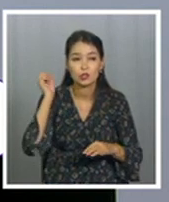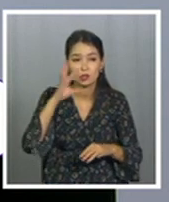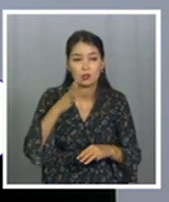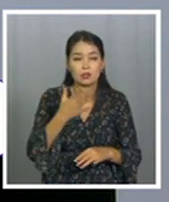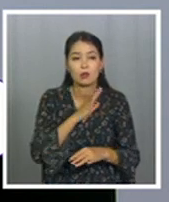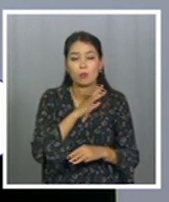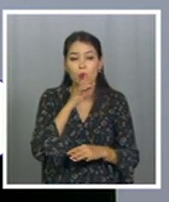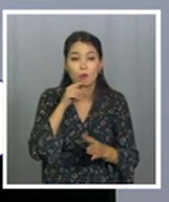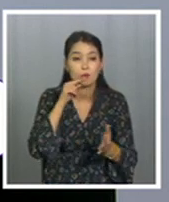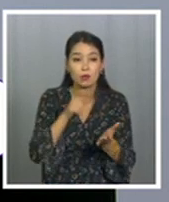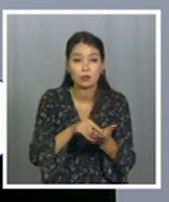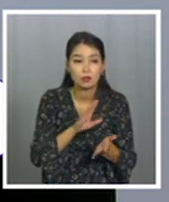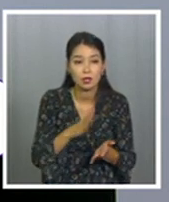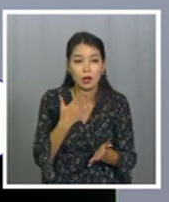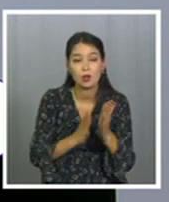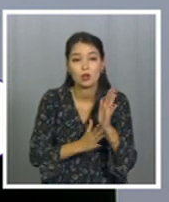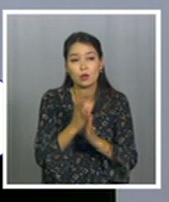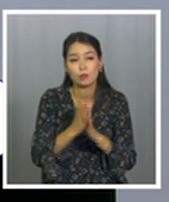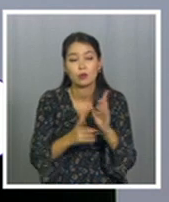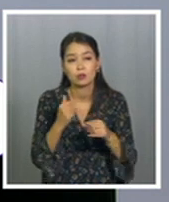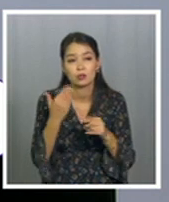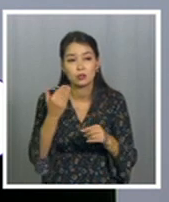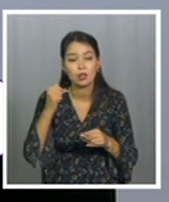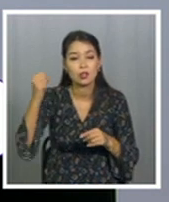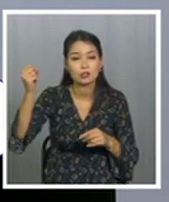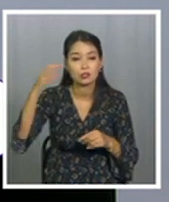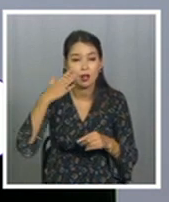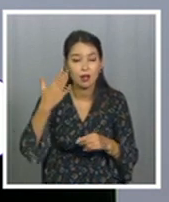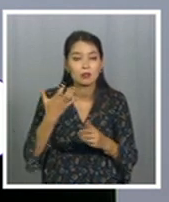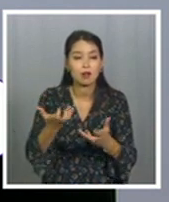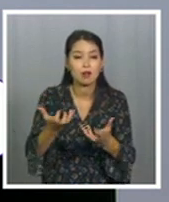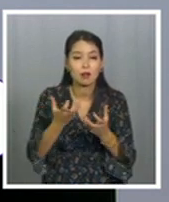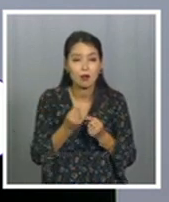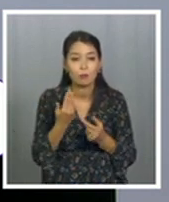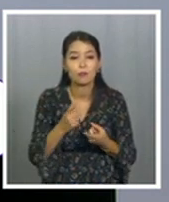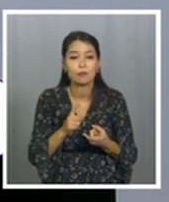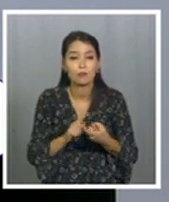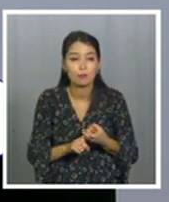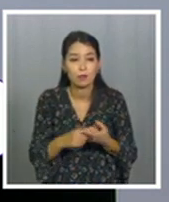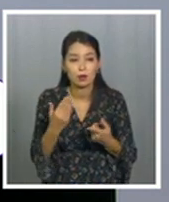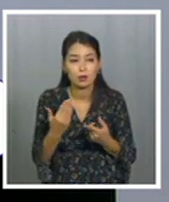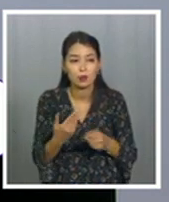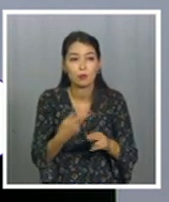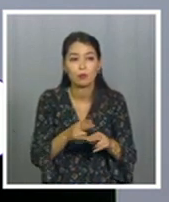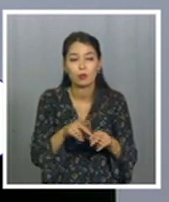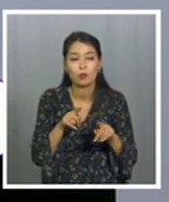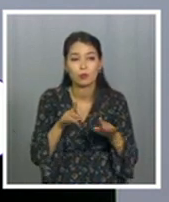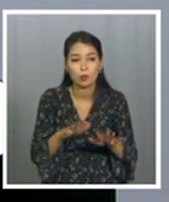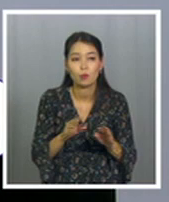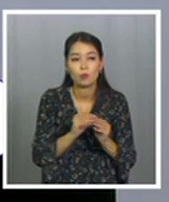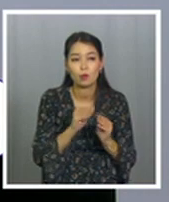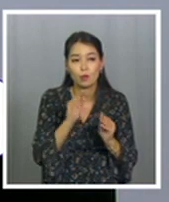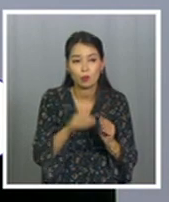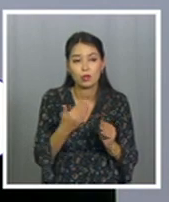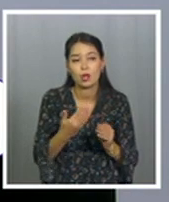емес, өсімдікті жарықты қабылдау қарқындылығына байланысты айтылады. Яғни оптимум бұл жерде 10,000 люкстан